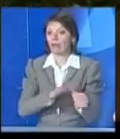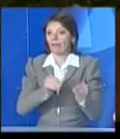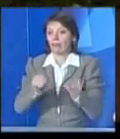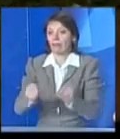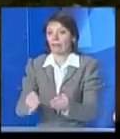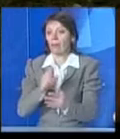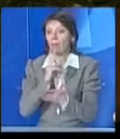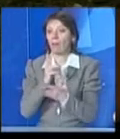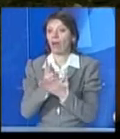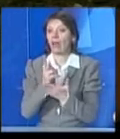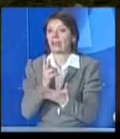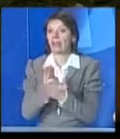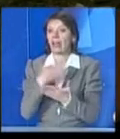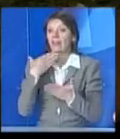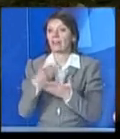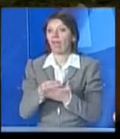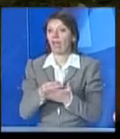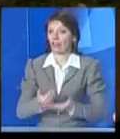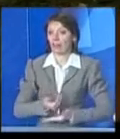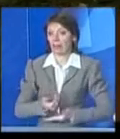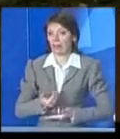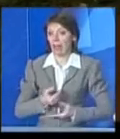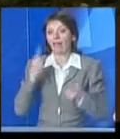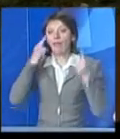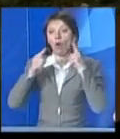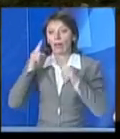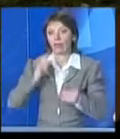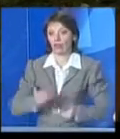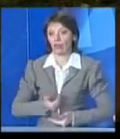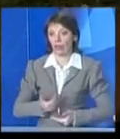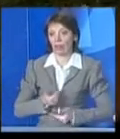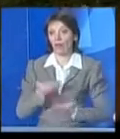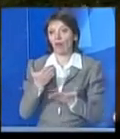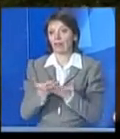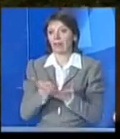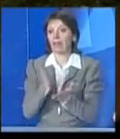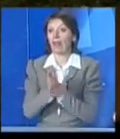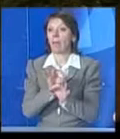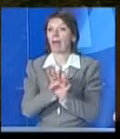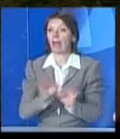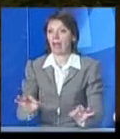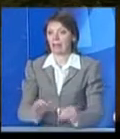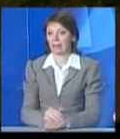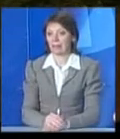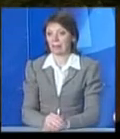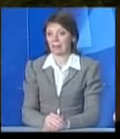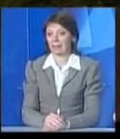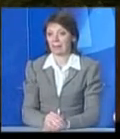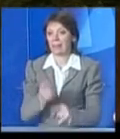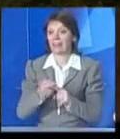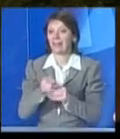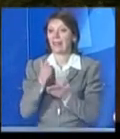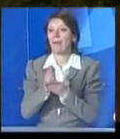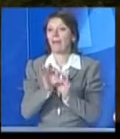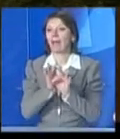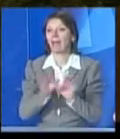і показати своє життя, творче життя. От яка я прекрасна дитина, от який я прекрасний